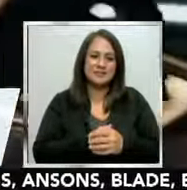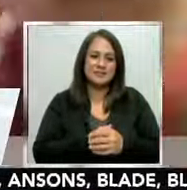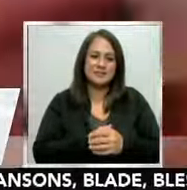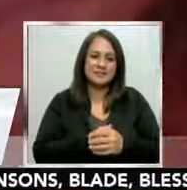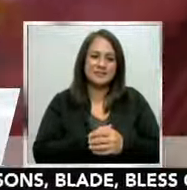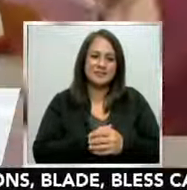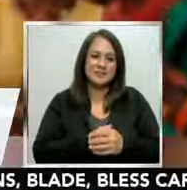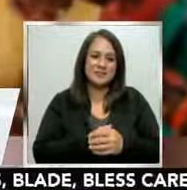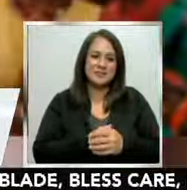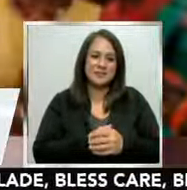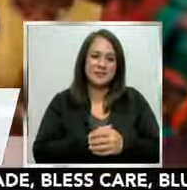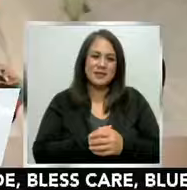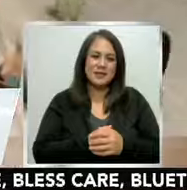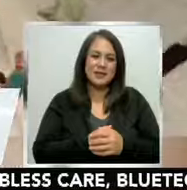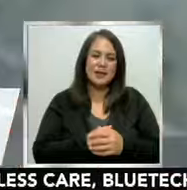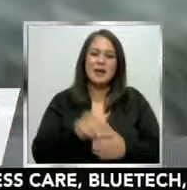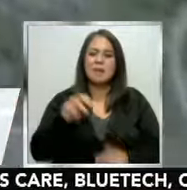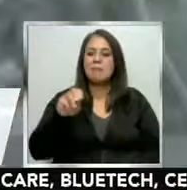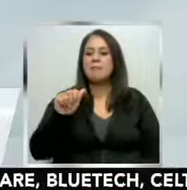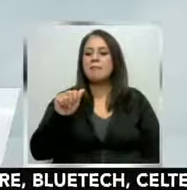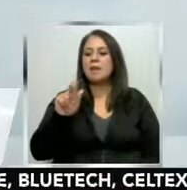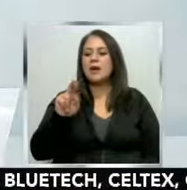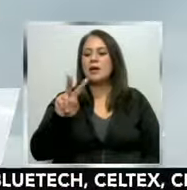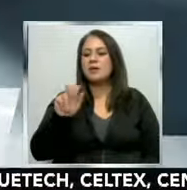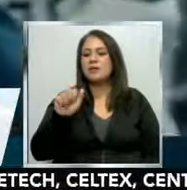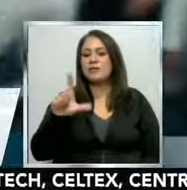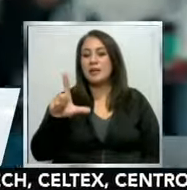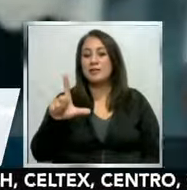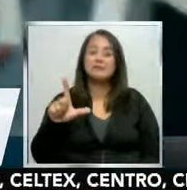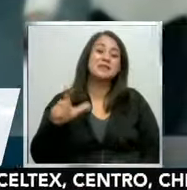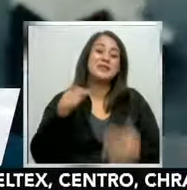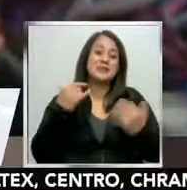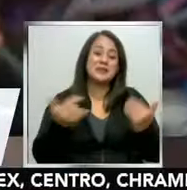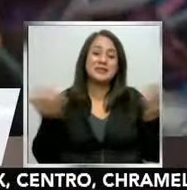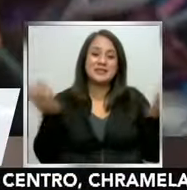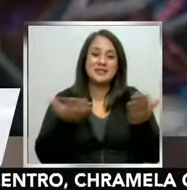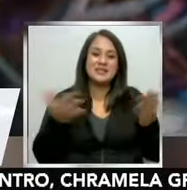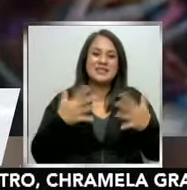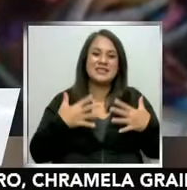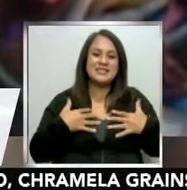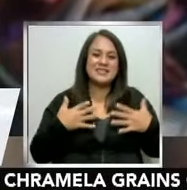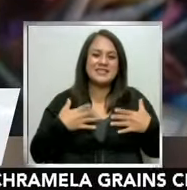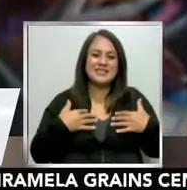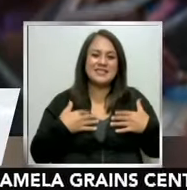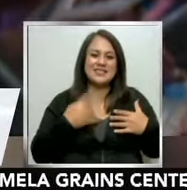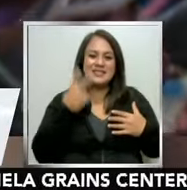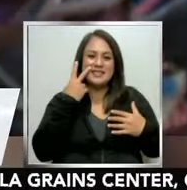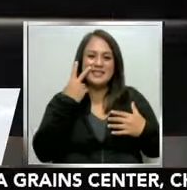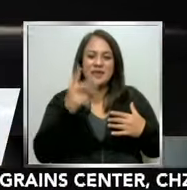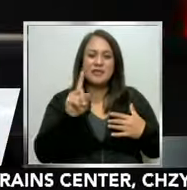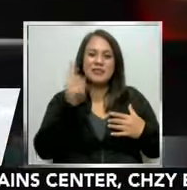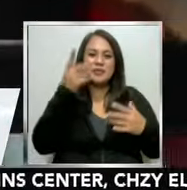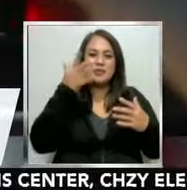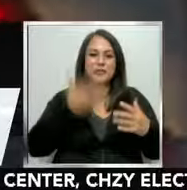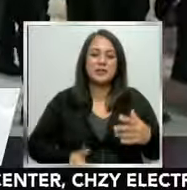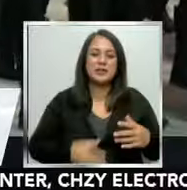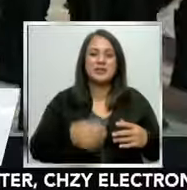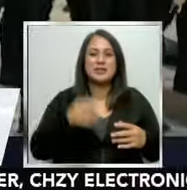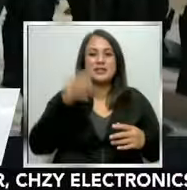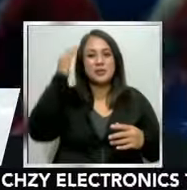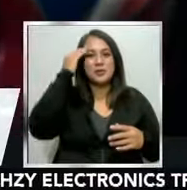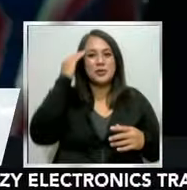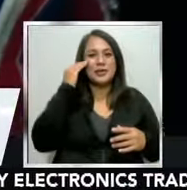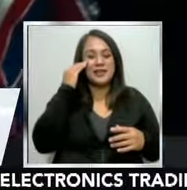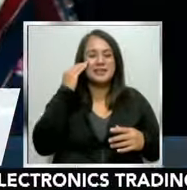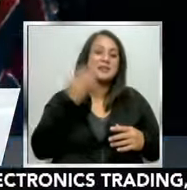The Marvel's teaser is now here! Kabilang sa kinakiligan ng fans ang pasilip sa first look ni South Korean Oppa, Park Seo-joon,